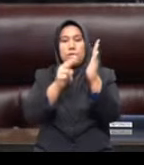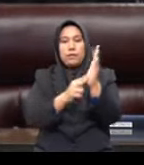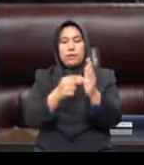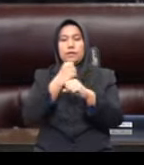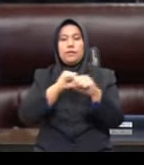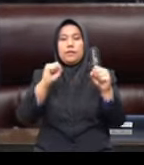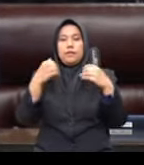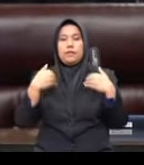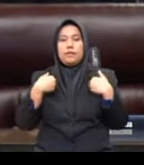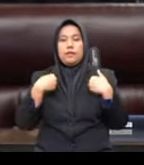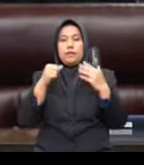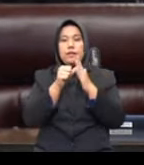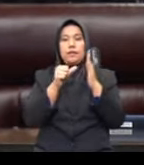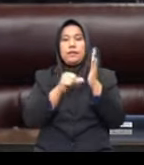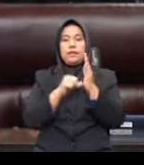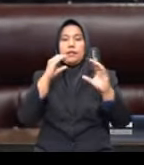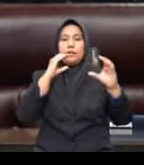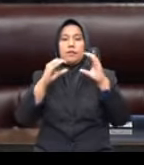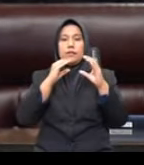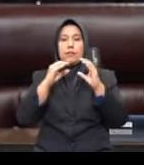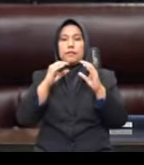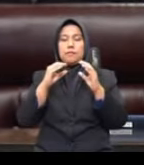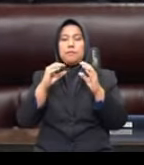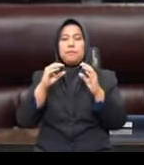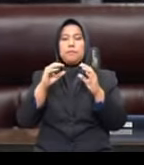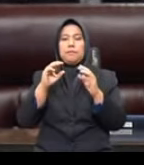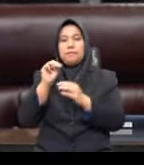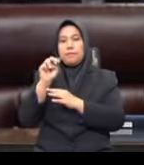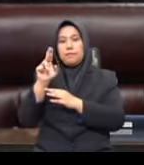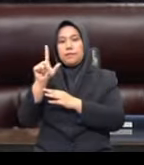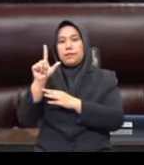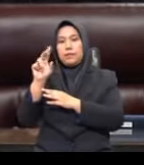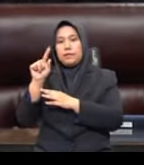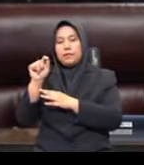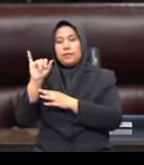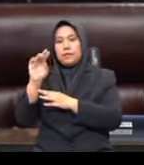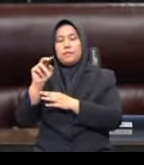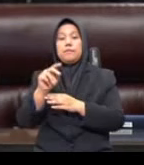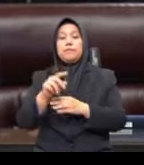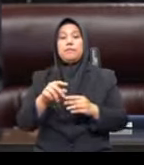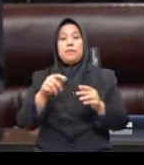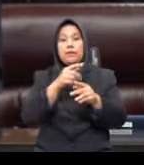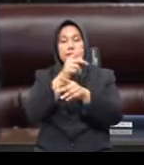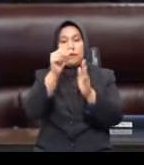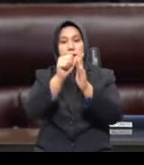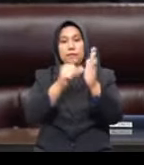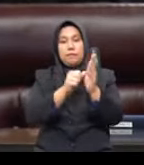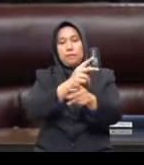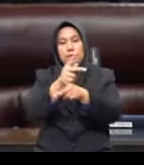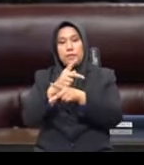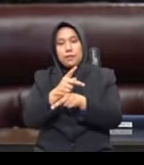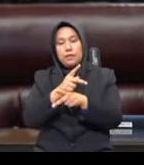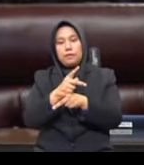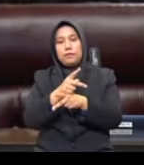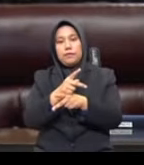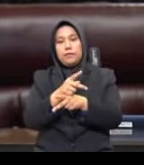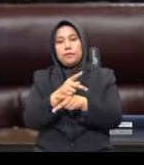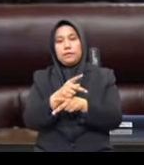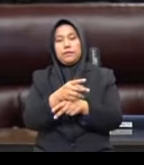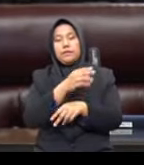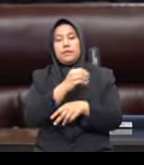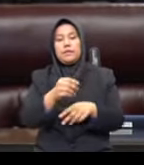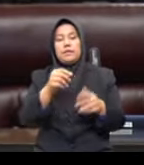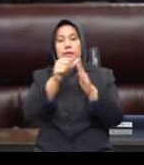ada seperti akta komunikasi dan multimedia akta perlindungan data peribadi akta transaksi elektronik